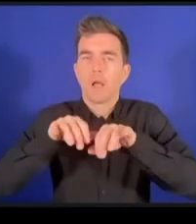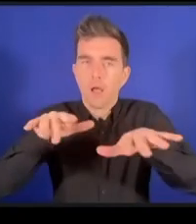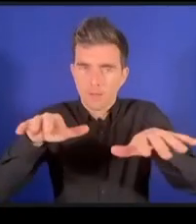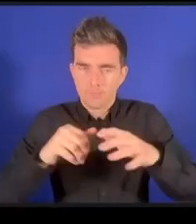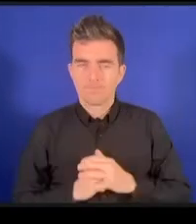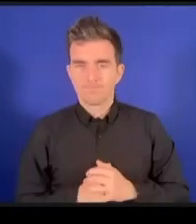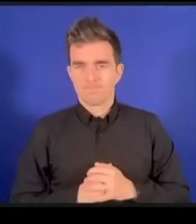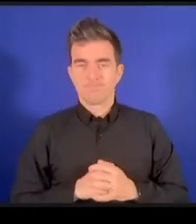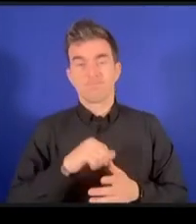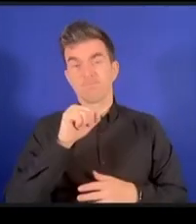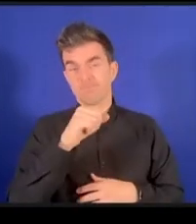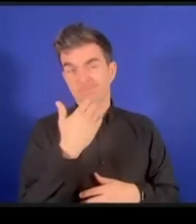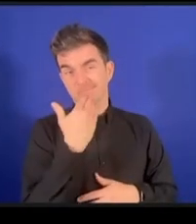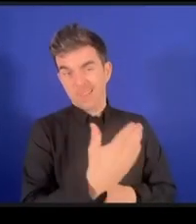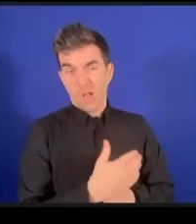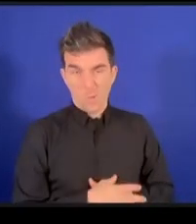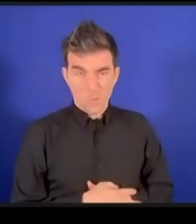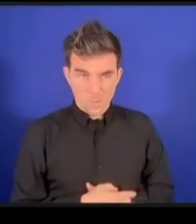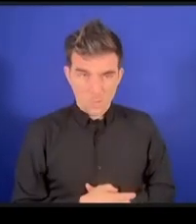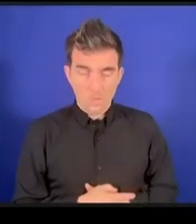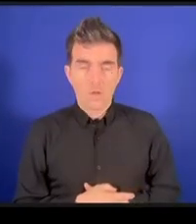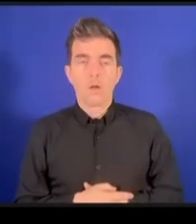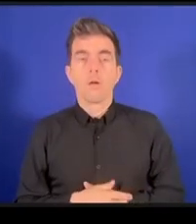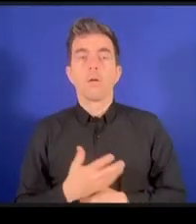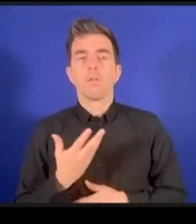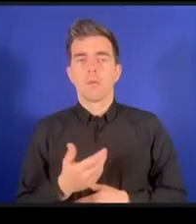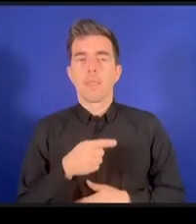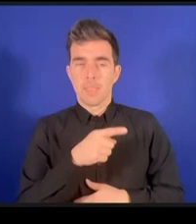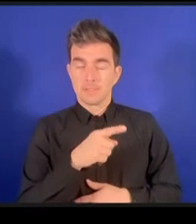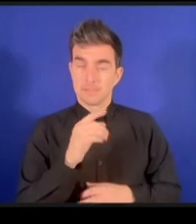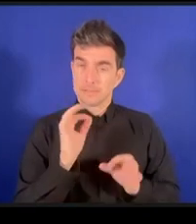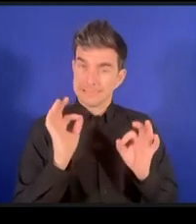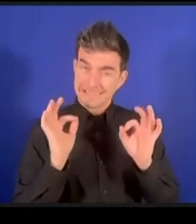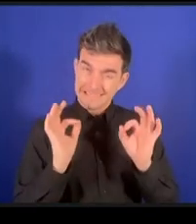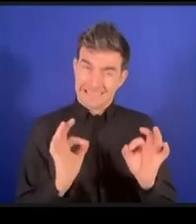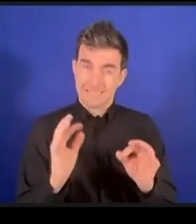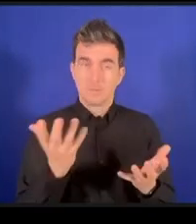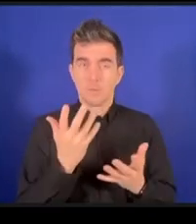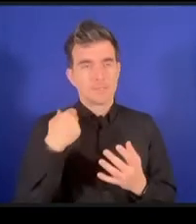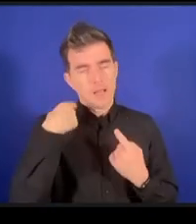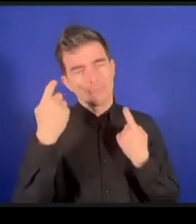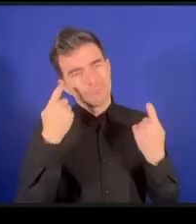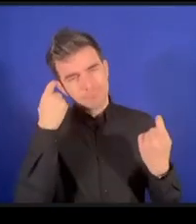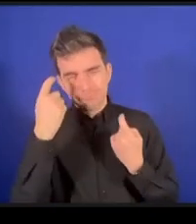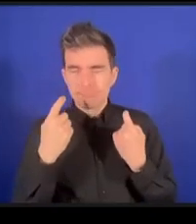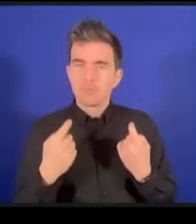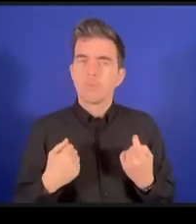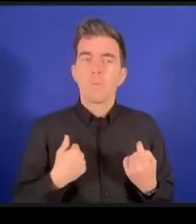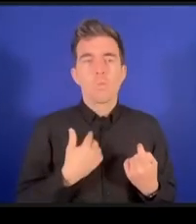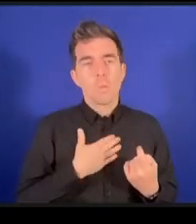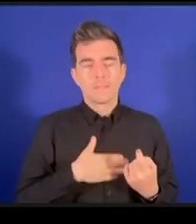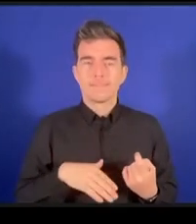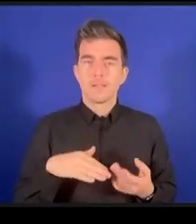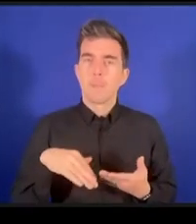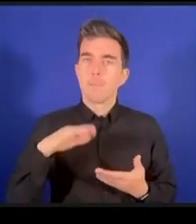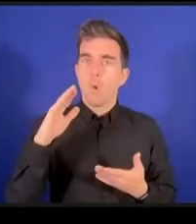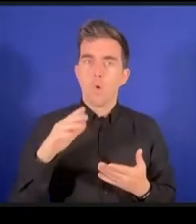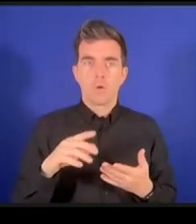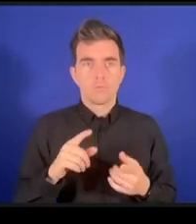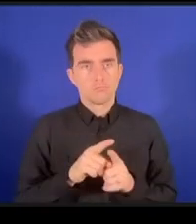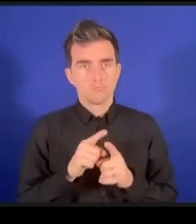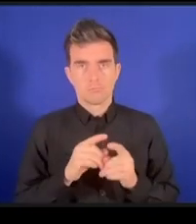об этом думал Спасибо за этот комментарий Нам действительно необходимо нарастить наш потенциал в этой